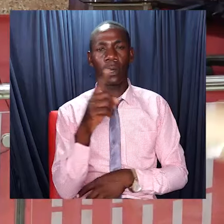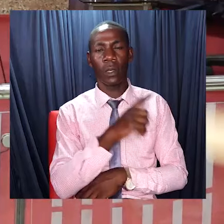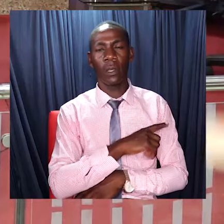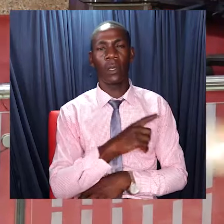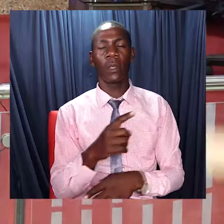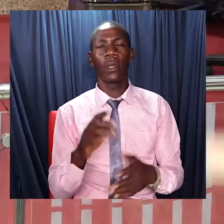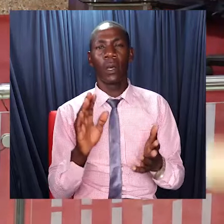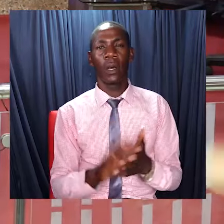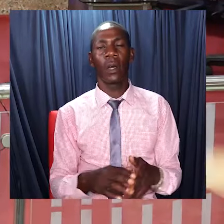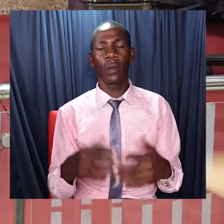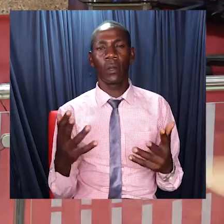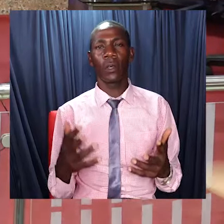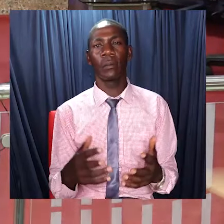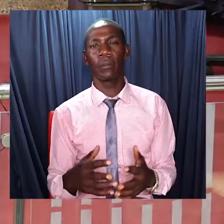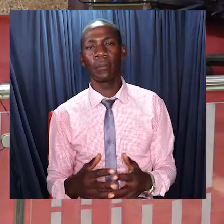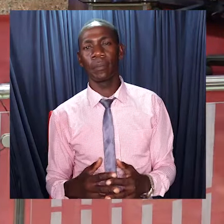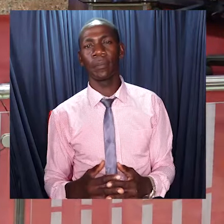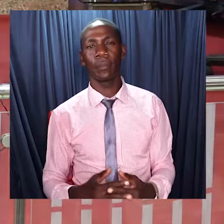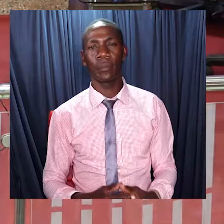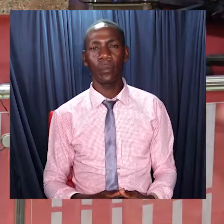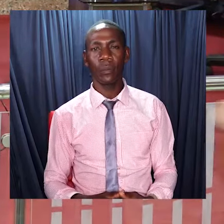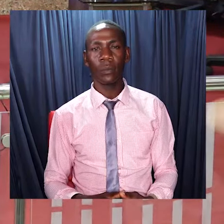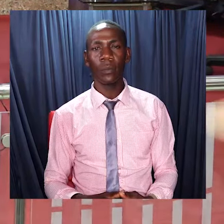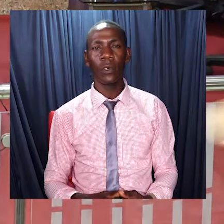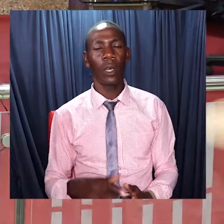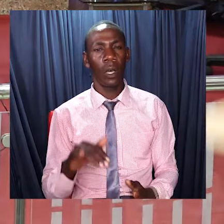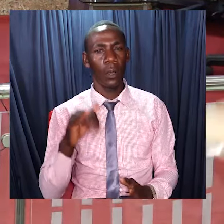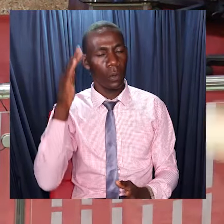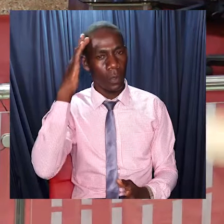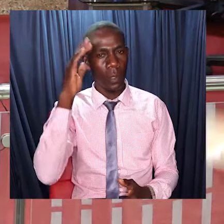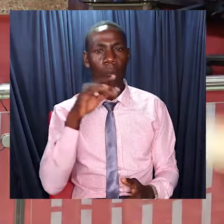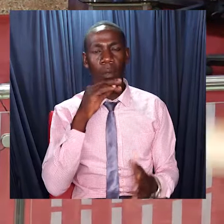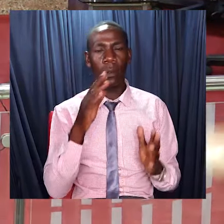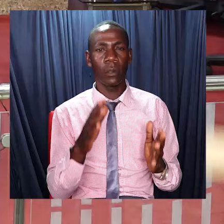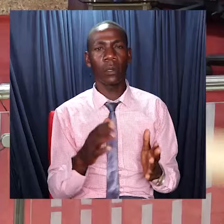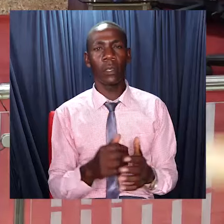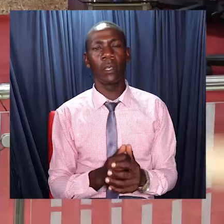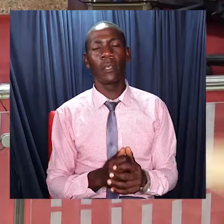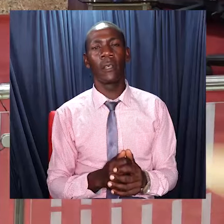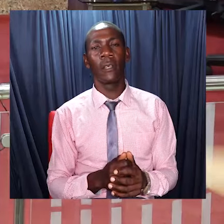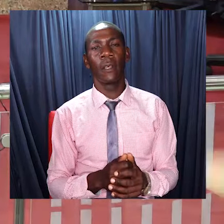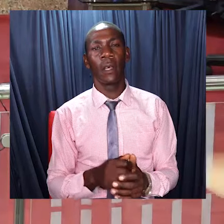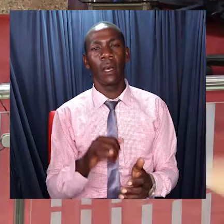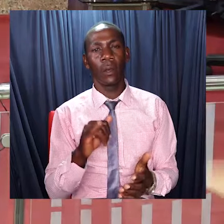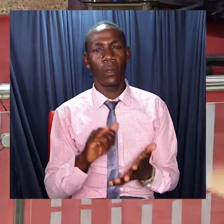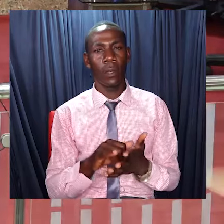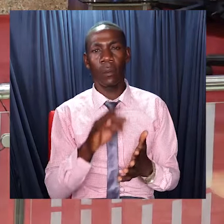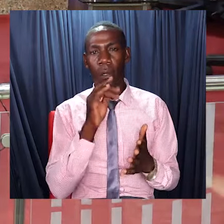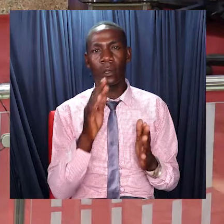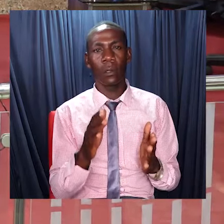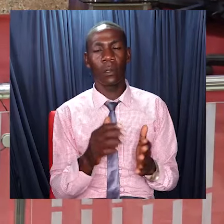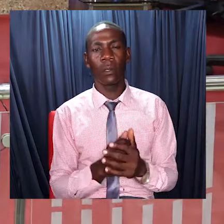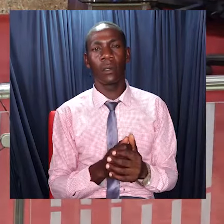here. Hallelujah. Hallelujah. Akasema namjua huyo mimi. He says I know him very well. Namjua. I know